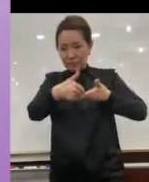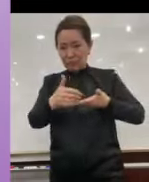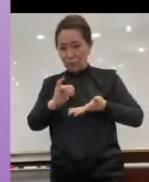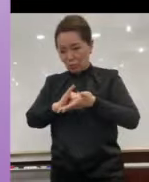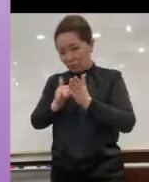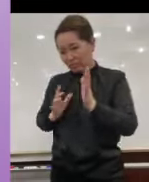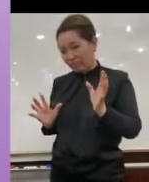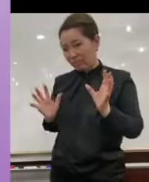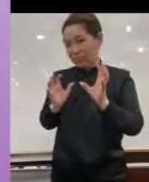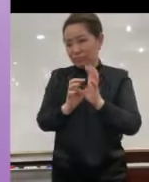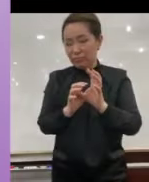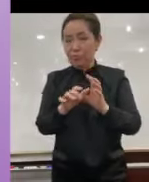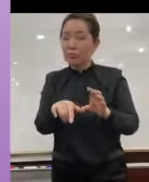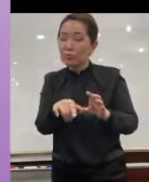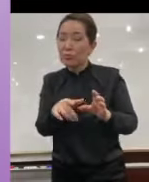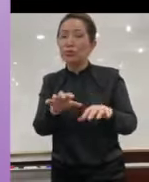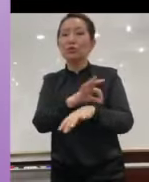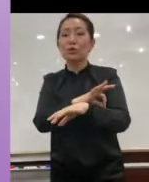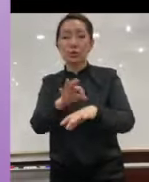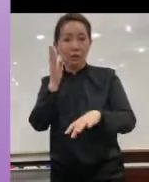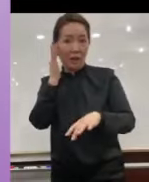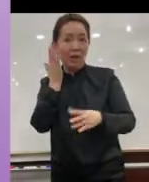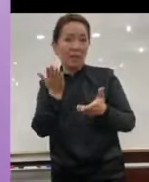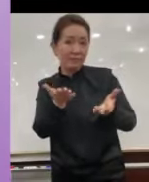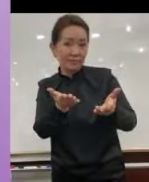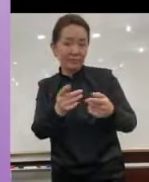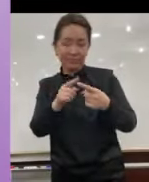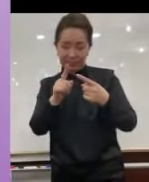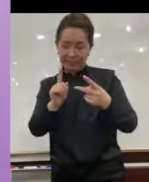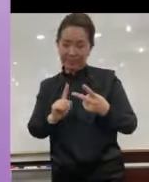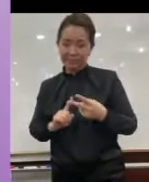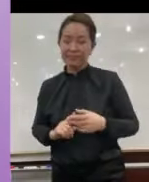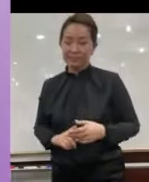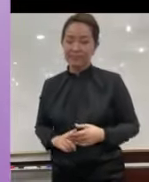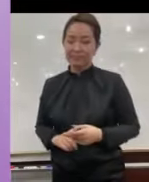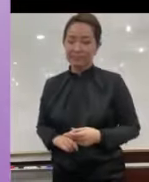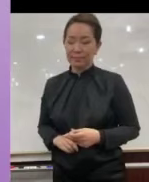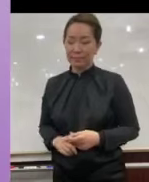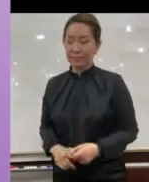барил бол манай төслийн гол арга барил юм.